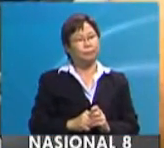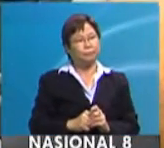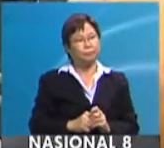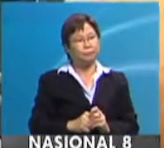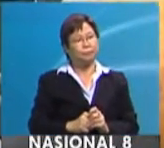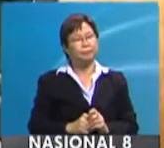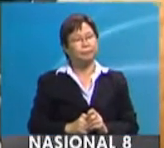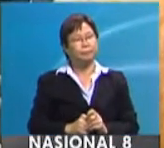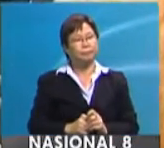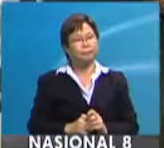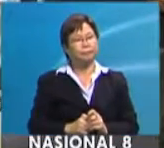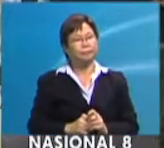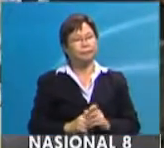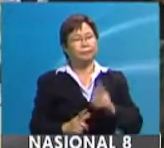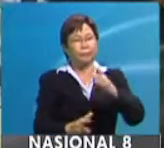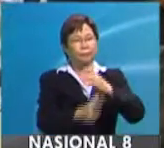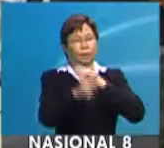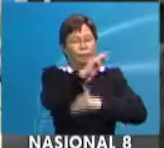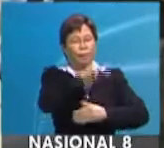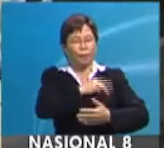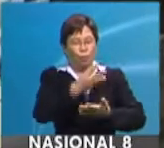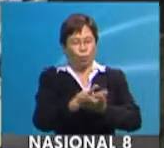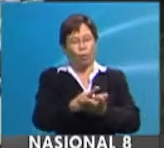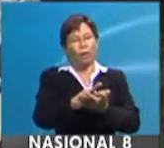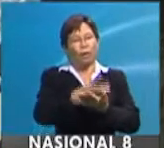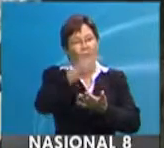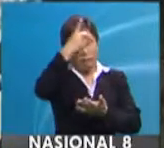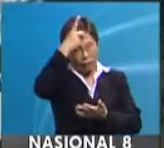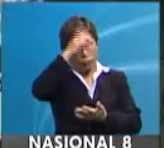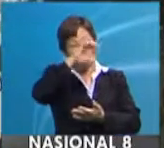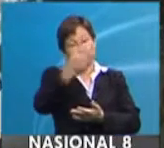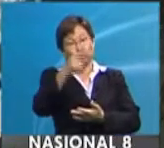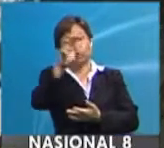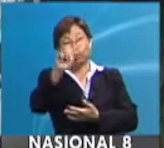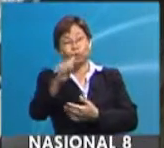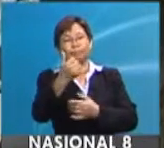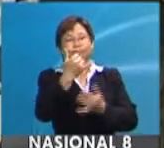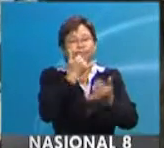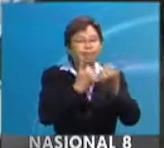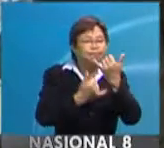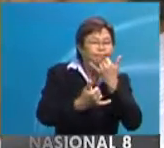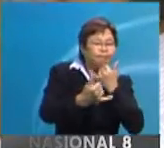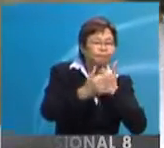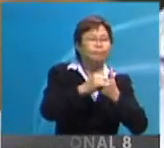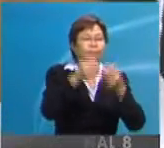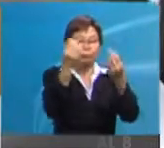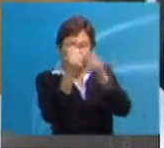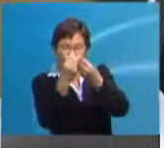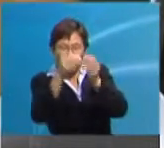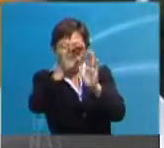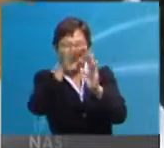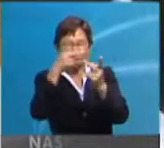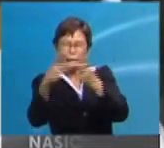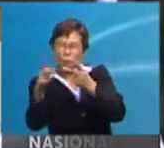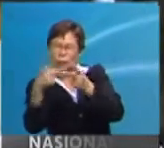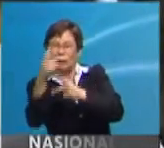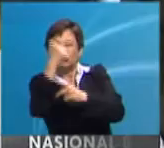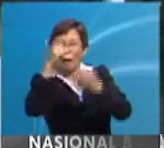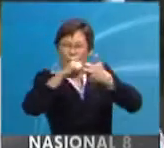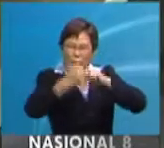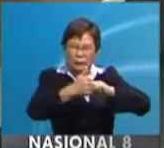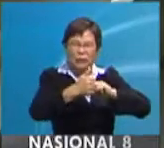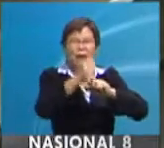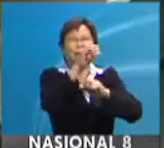pelaksanaannya menurut timbalan menteri kewangan antara kesilapan itual perhitungan kurang tepat berikutan masalah